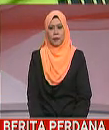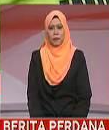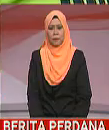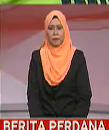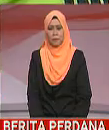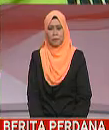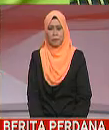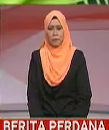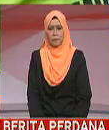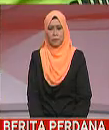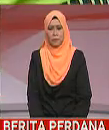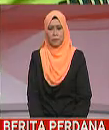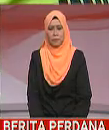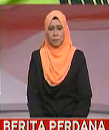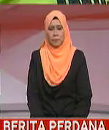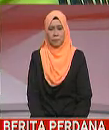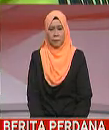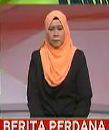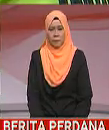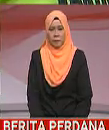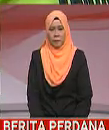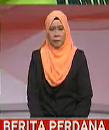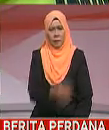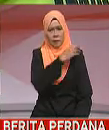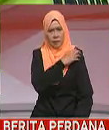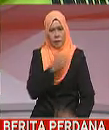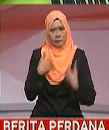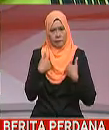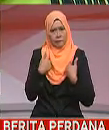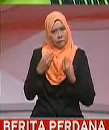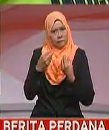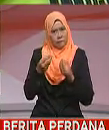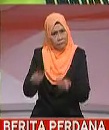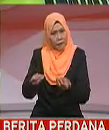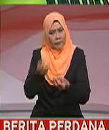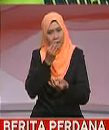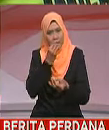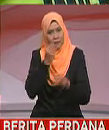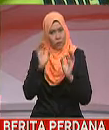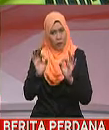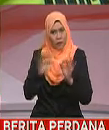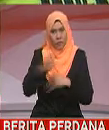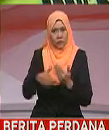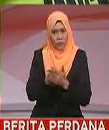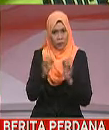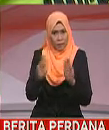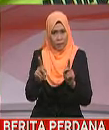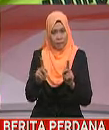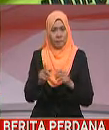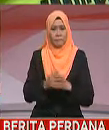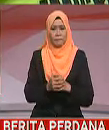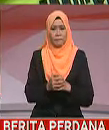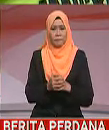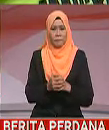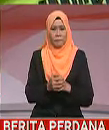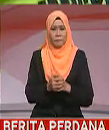Pegawai kat sini pernah marah you tak? Tak pernah. You makan okey dekat sini semua, baik semualah. Pernah